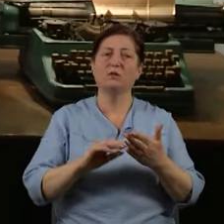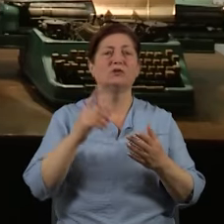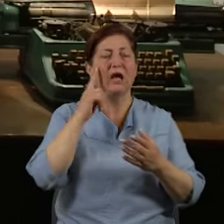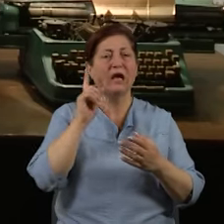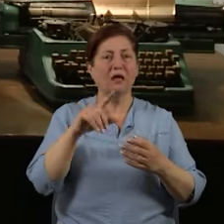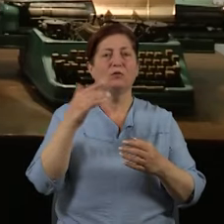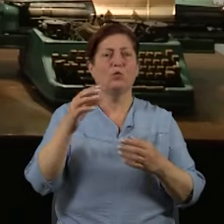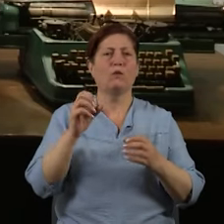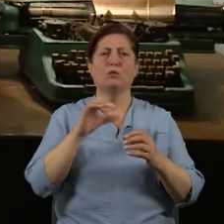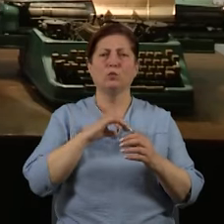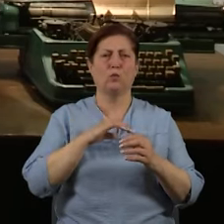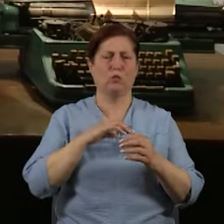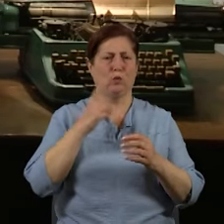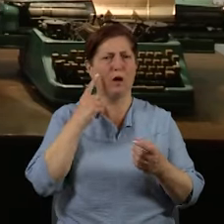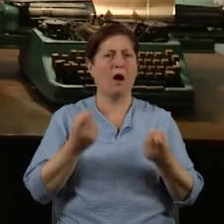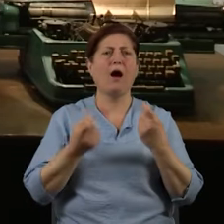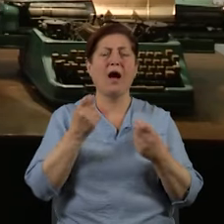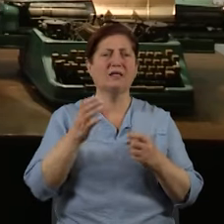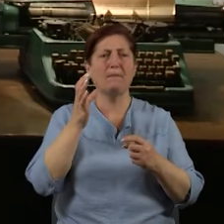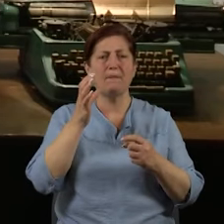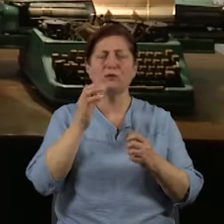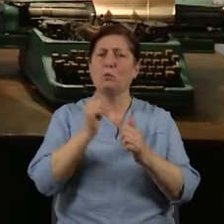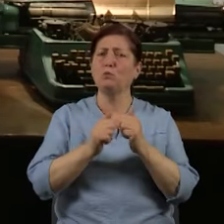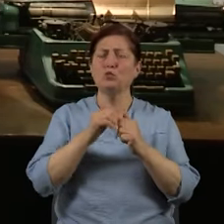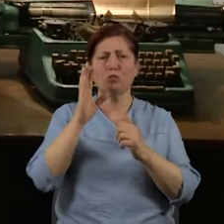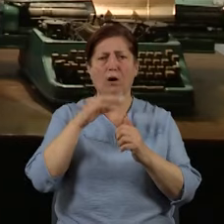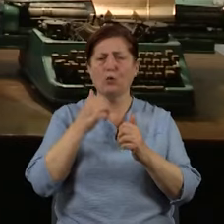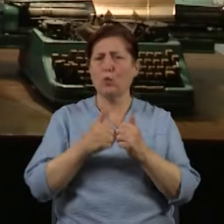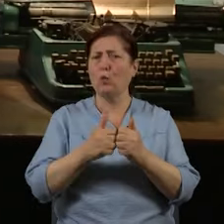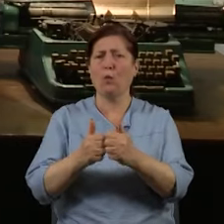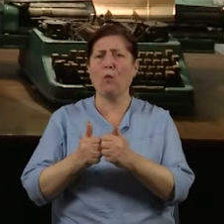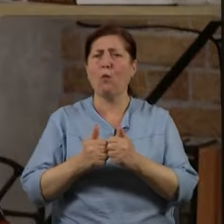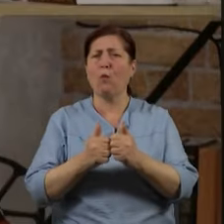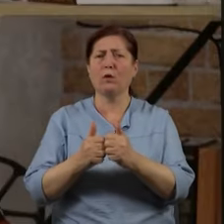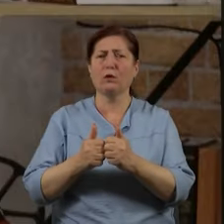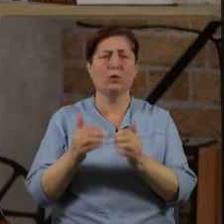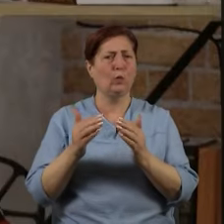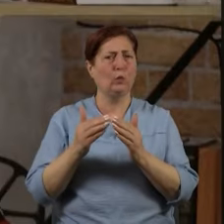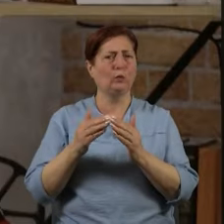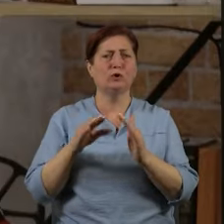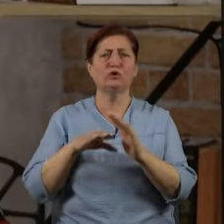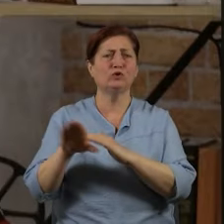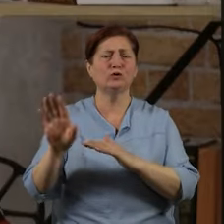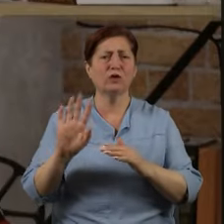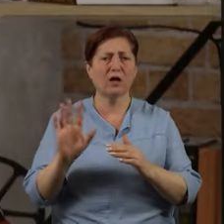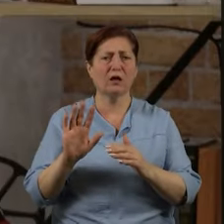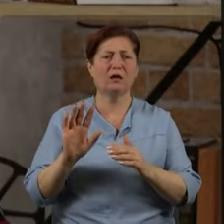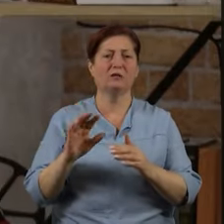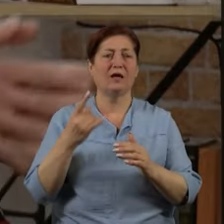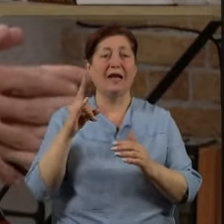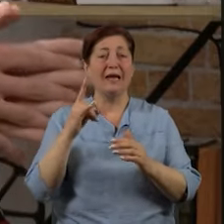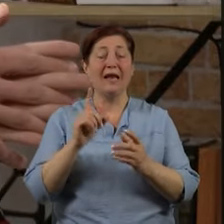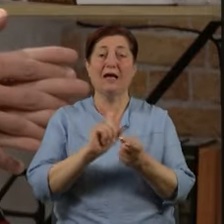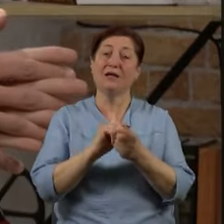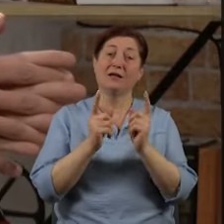հայտնի բանաստեղծների հայրերը միշտ նրանց կողքին են եղել այդ շրջանում, սկզնական տնից չեն բացակայել, ընդհակառակը երեխաներն